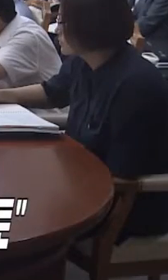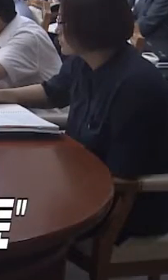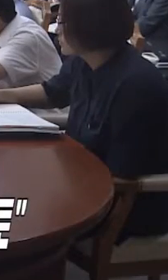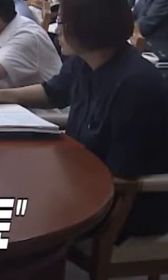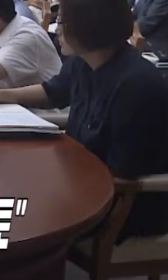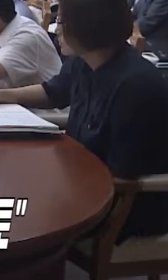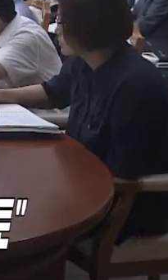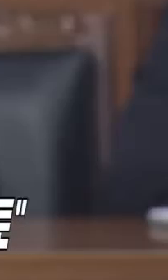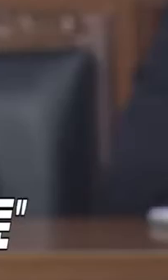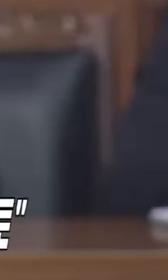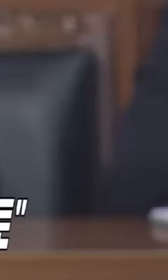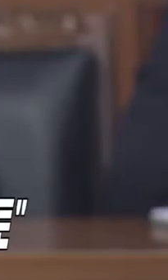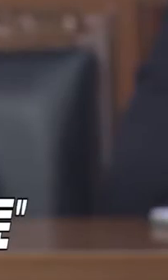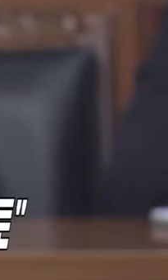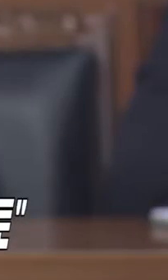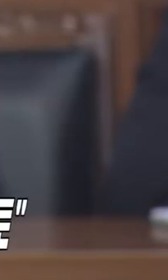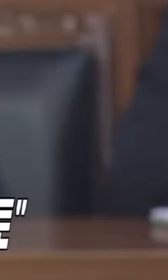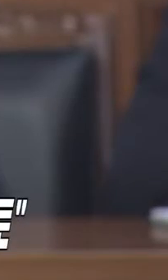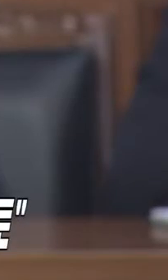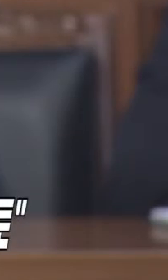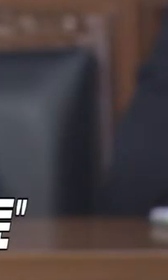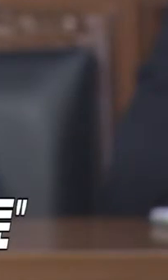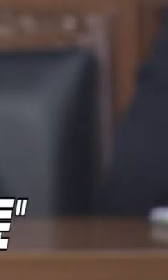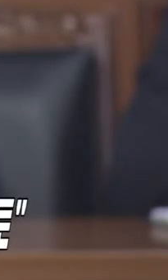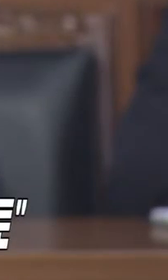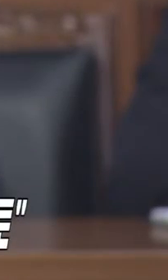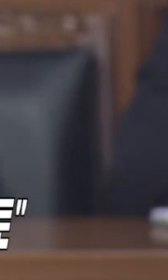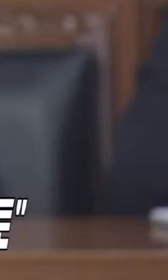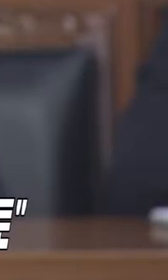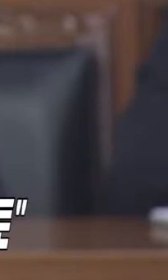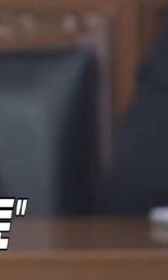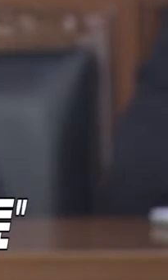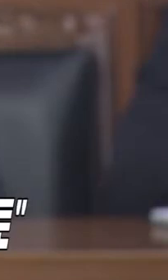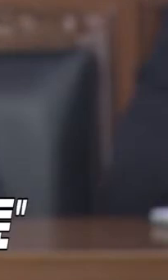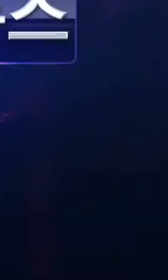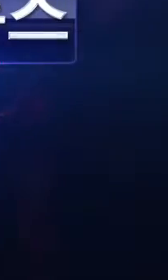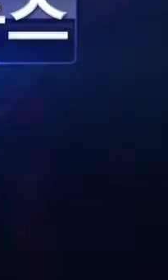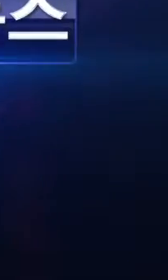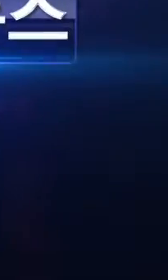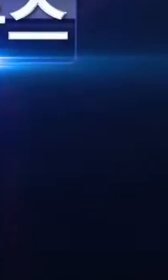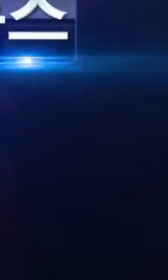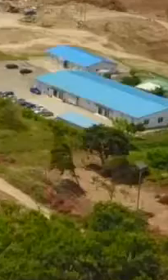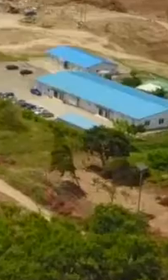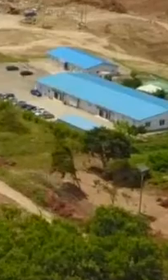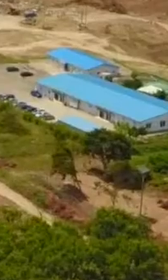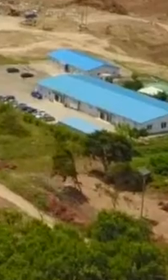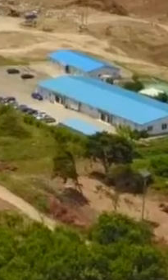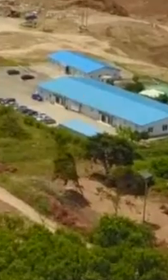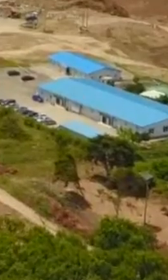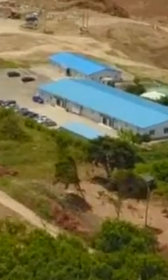이시종 지사는 폭염으로 인한 농작물 피해에 대한 대책 마련을 주문했습니다.